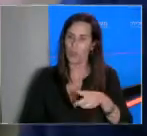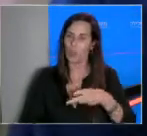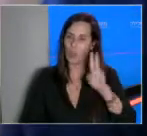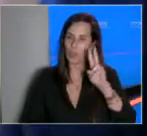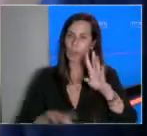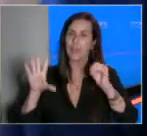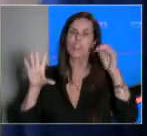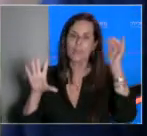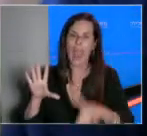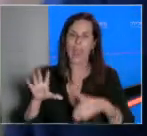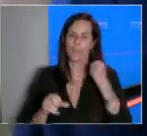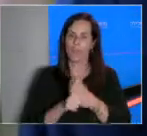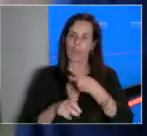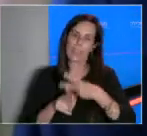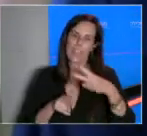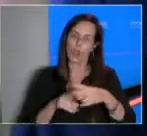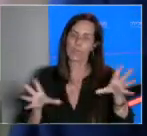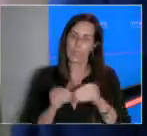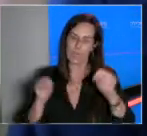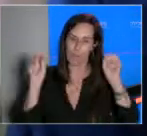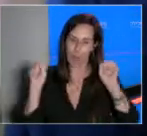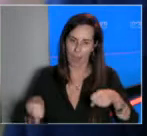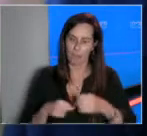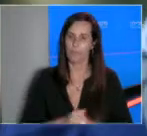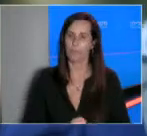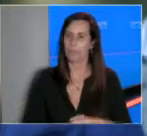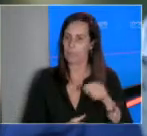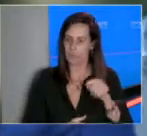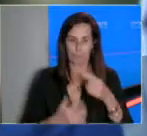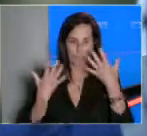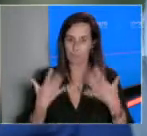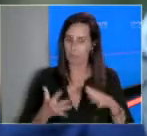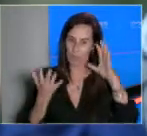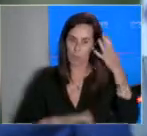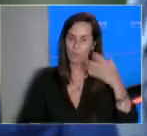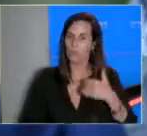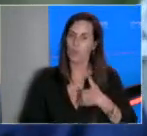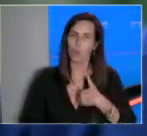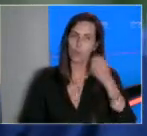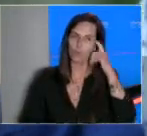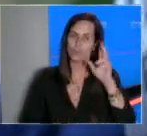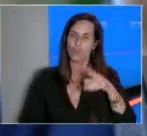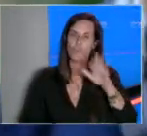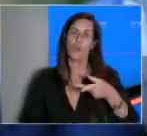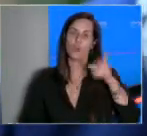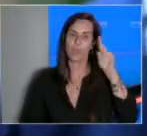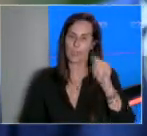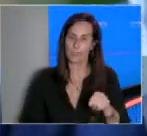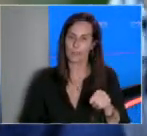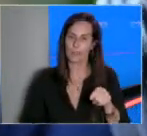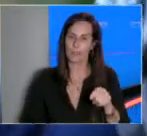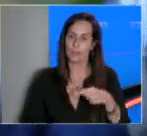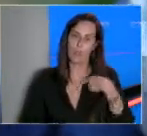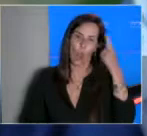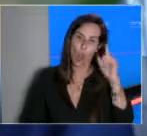יותר מ-90 אלף עובדות קבלן בניקיון, שזה מספרים מטורפים, ואנחנו מעריכות שיש אפילו יותר.